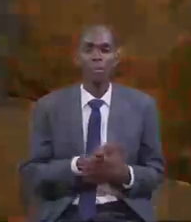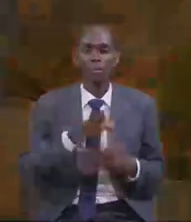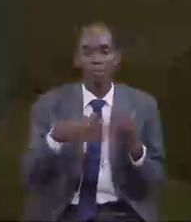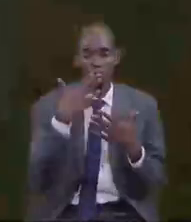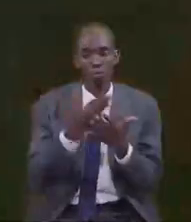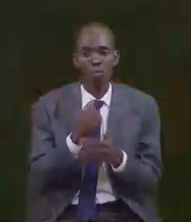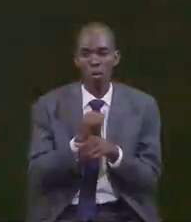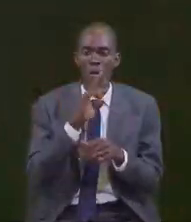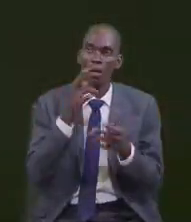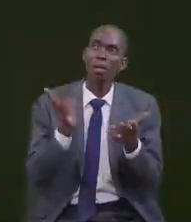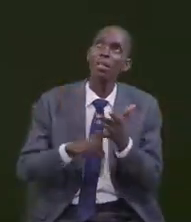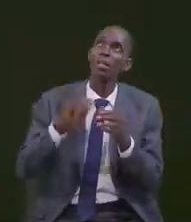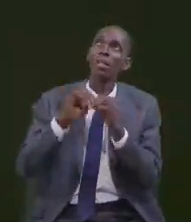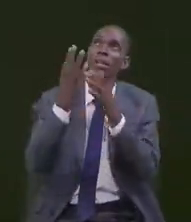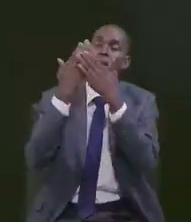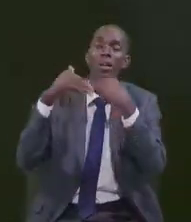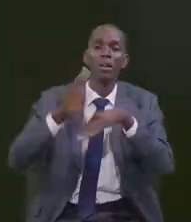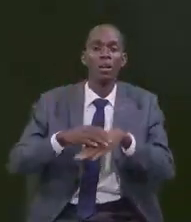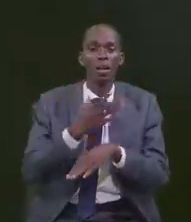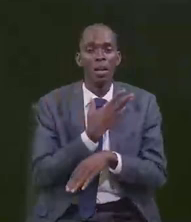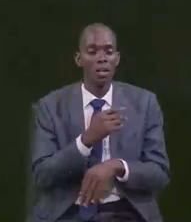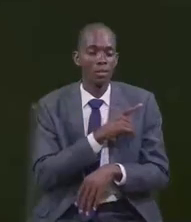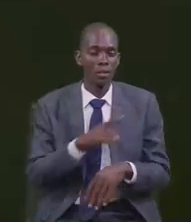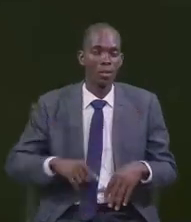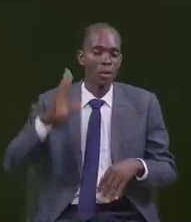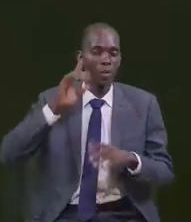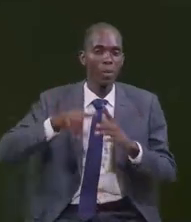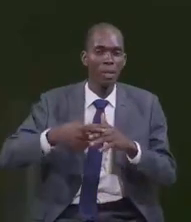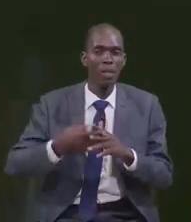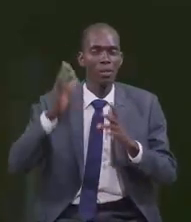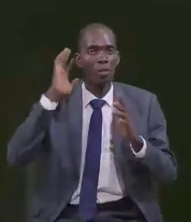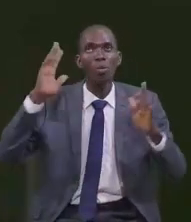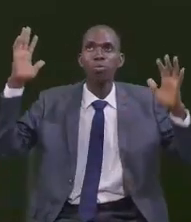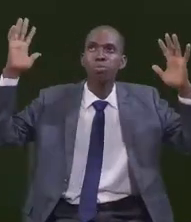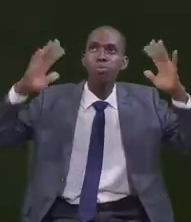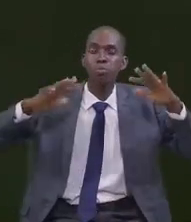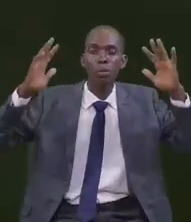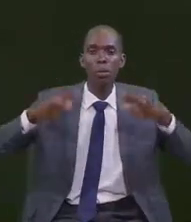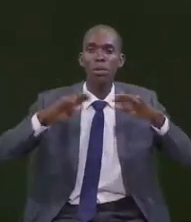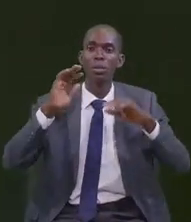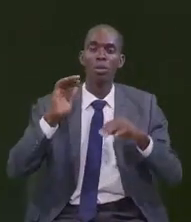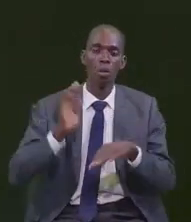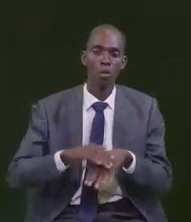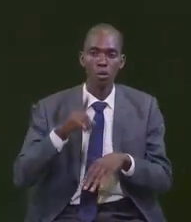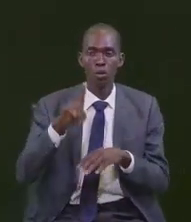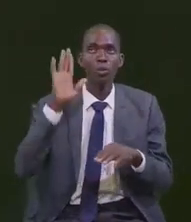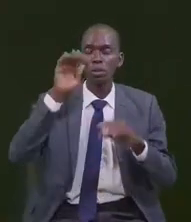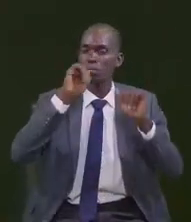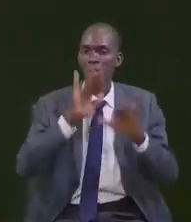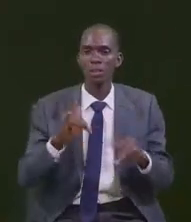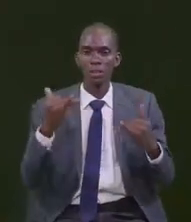ciel. Le Seigneur va commencer à répandre sur vous, même ce jour, et